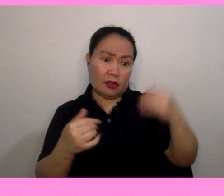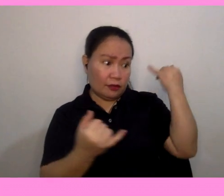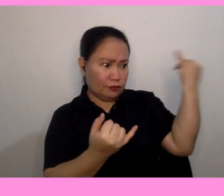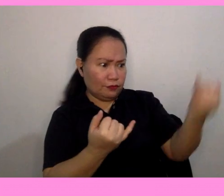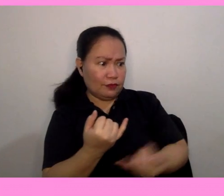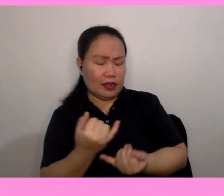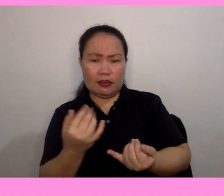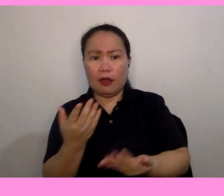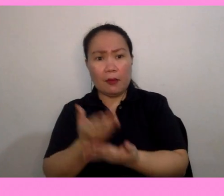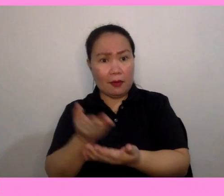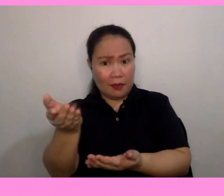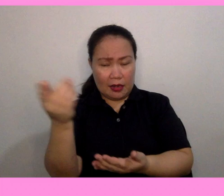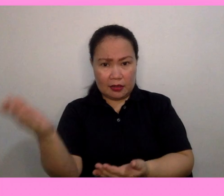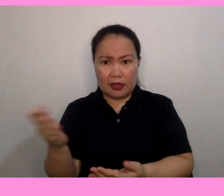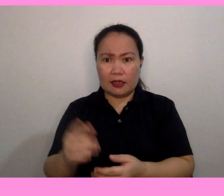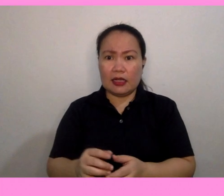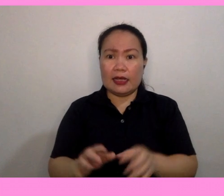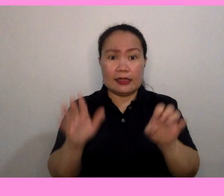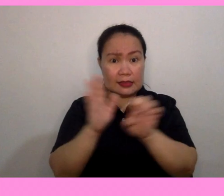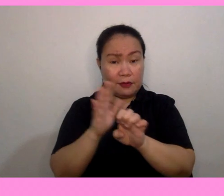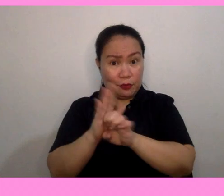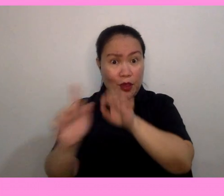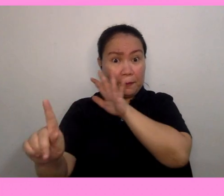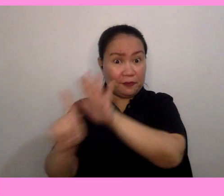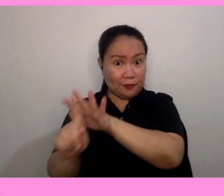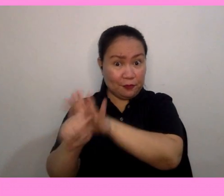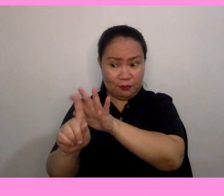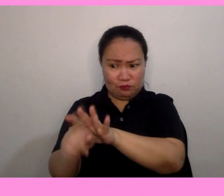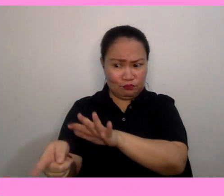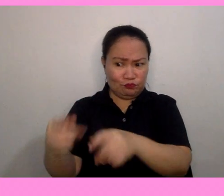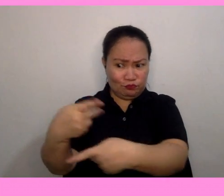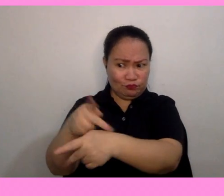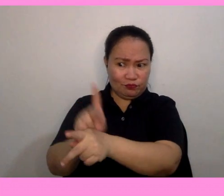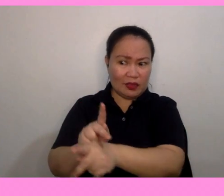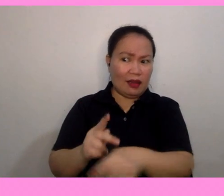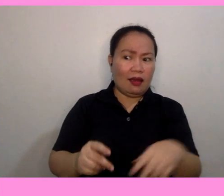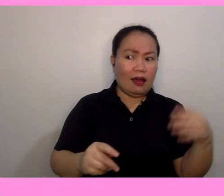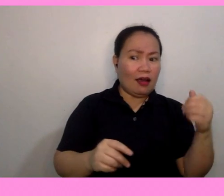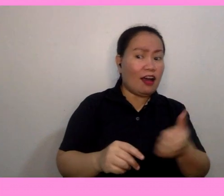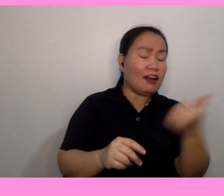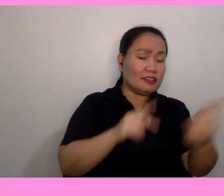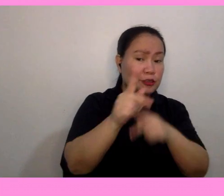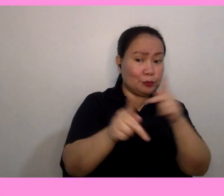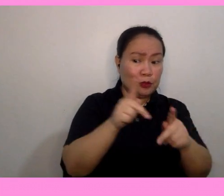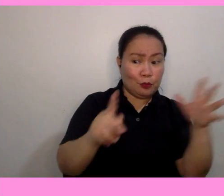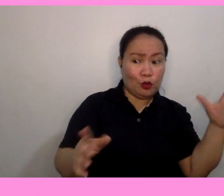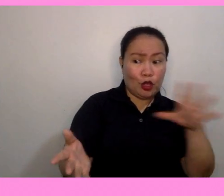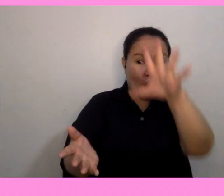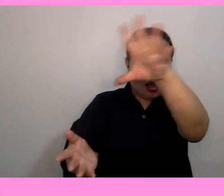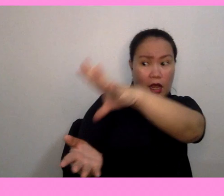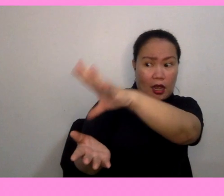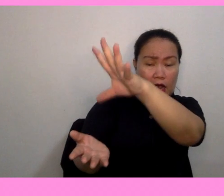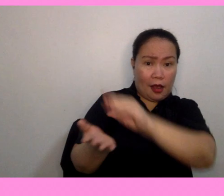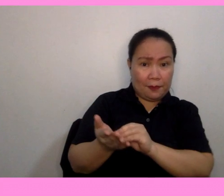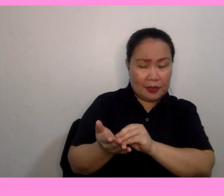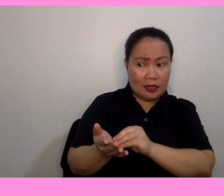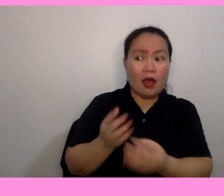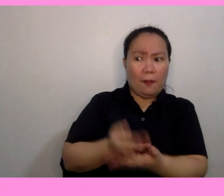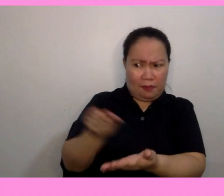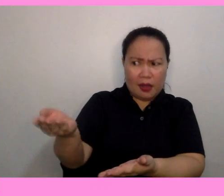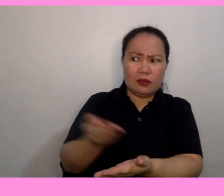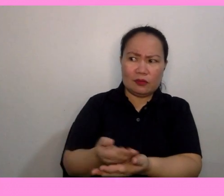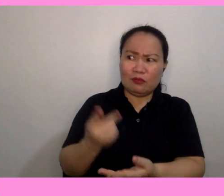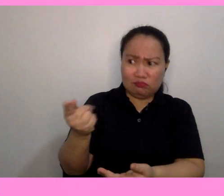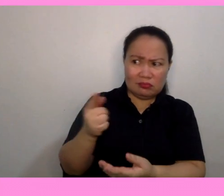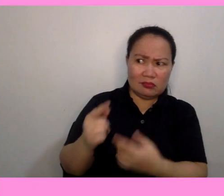Halimbawa, kapag ang isang bagay ay nauuso, napapagaya ang marami na nagdudulot ng pagtaas ng